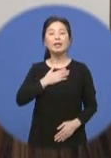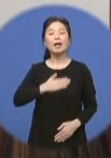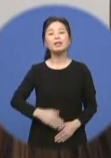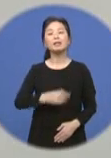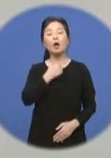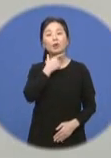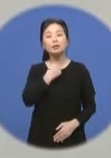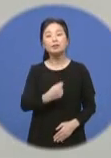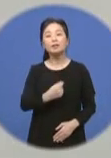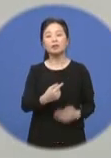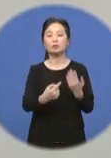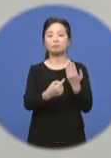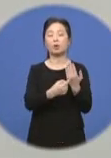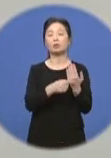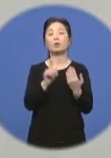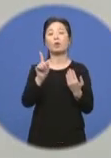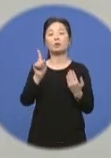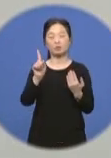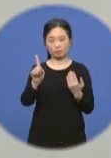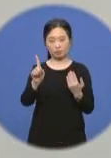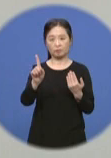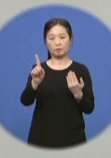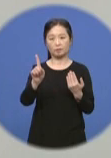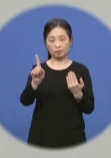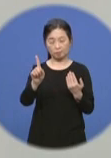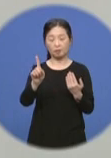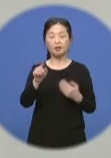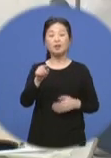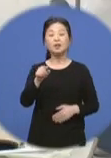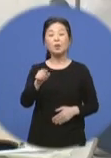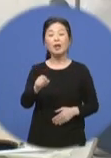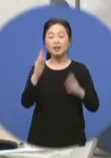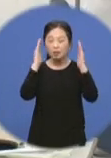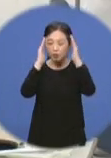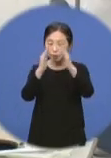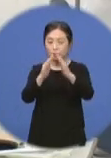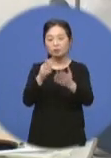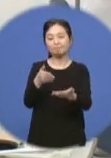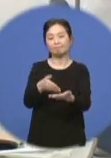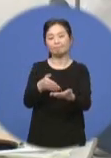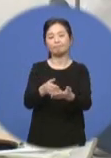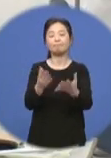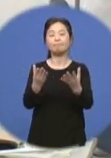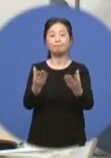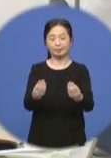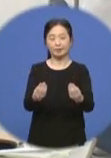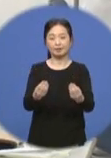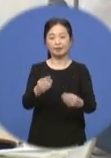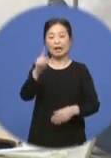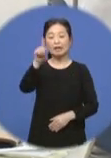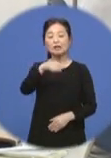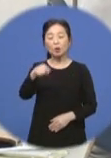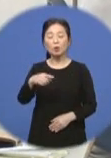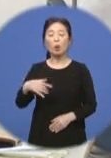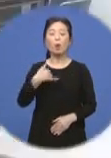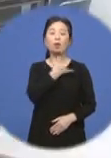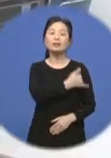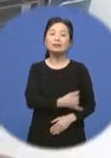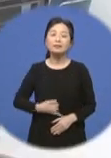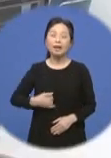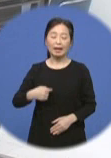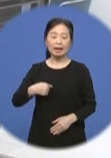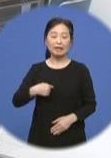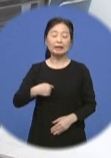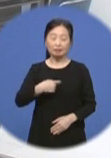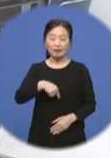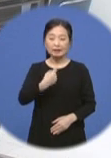置いて、インプットしてもらうということに集中いたしました。で、やっぱり人の人生とか自分のことを話す、人に聞いても